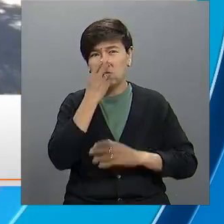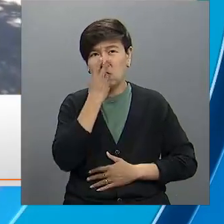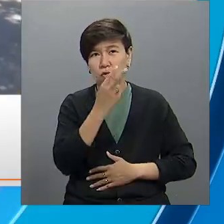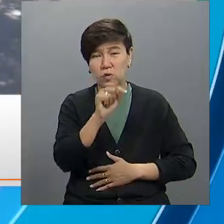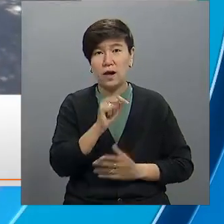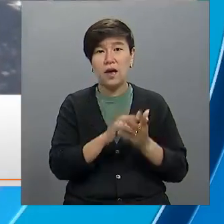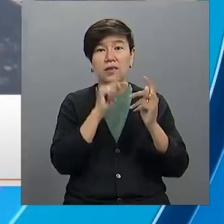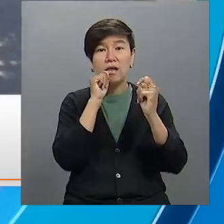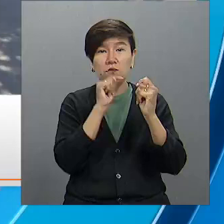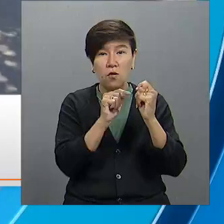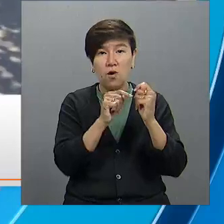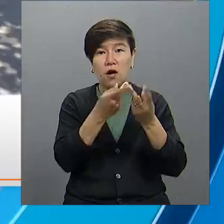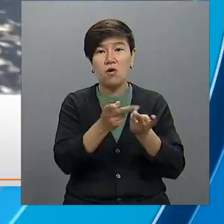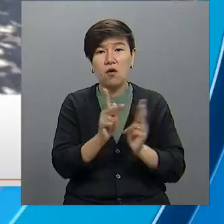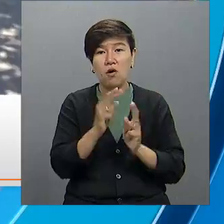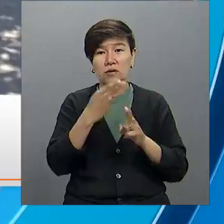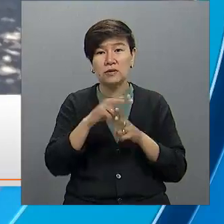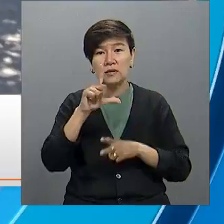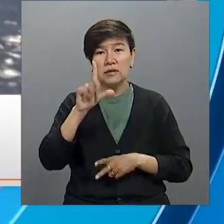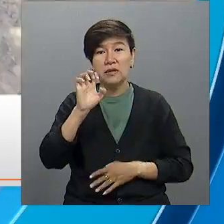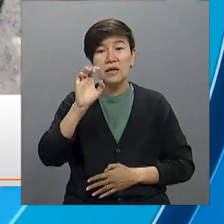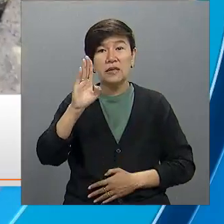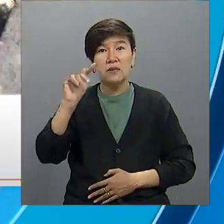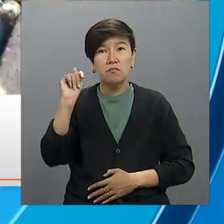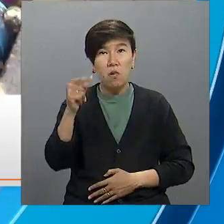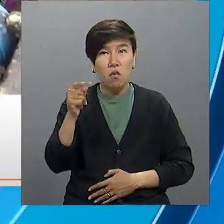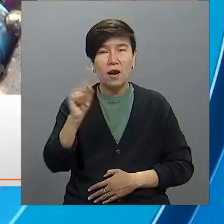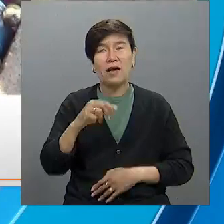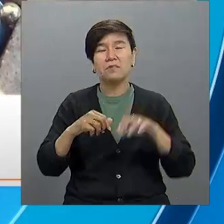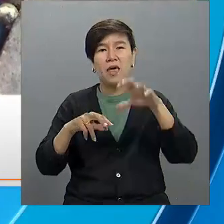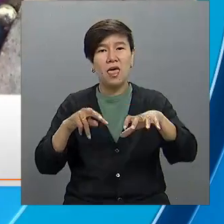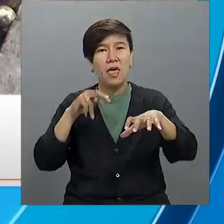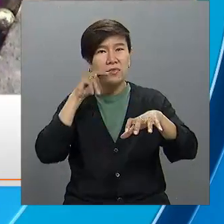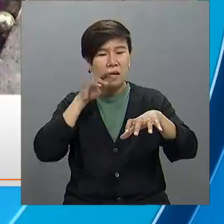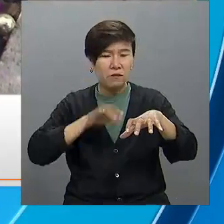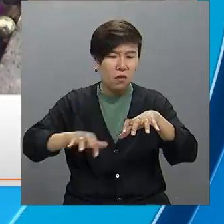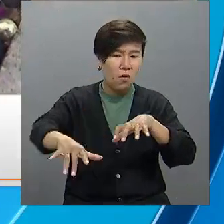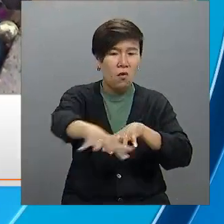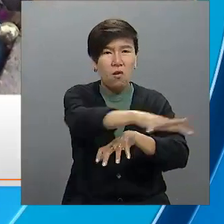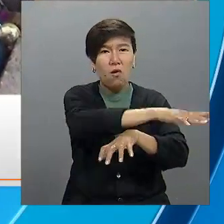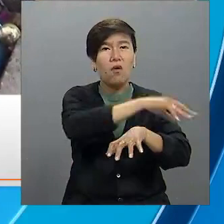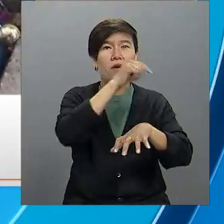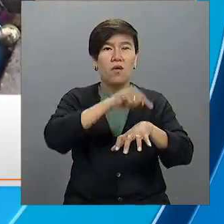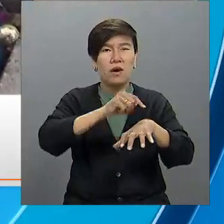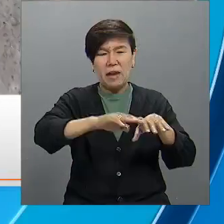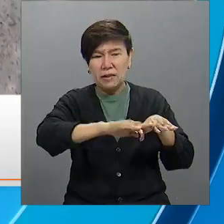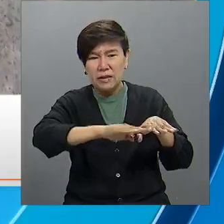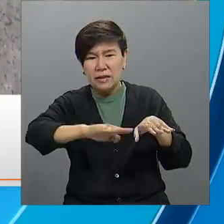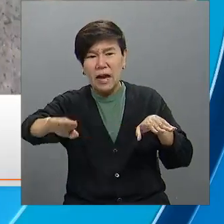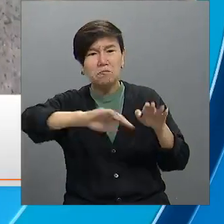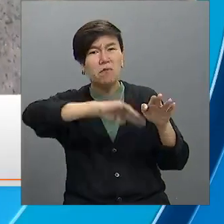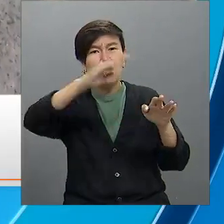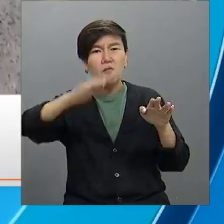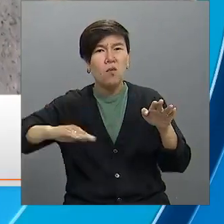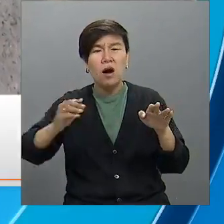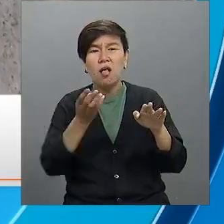พื้นที่ก็เป็นพื้นที่ที่อยู่บนเกาะแล้วก็ดินที่ราบเป็นฝั่งชายทะเลนะครับก็จะประสบปัญหาเรื่